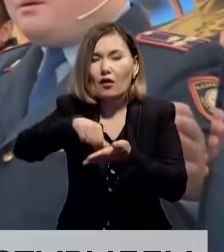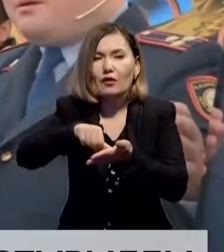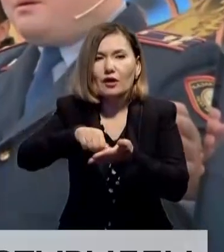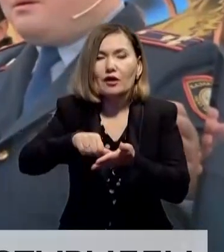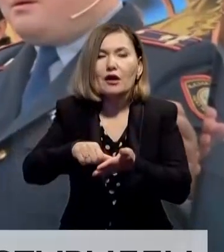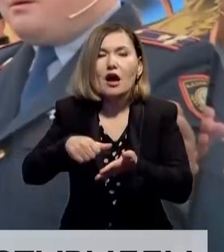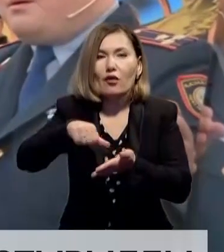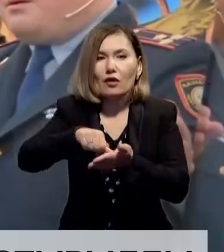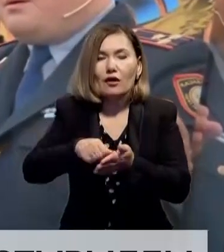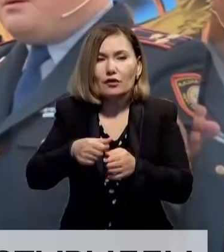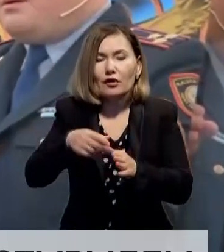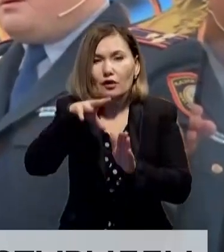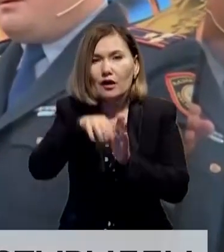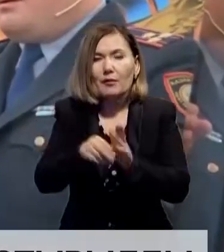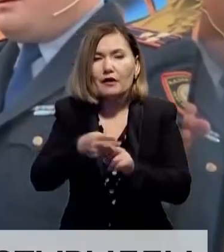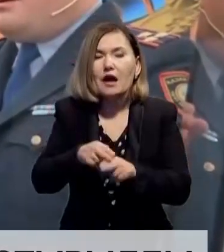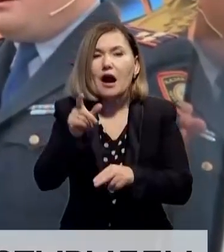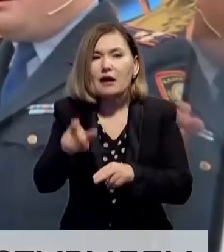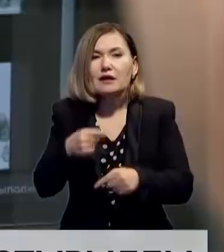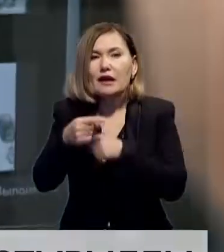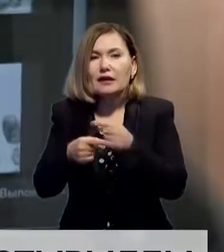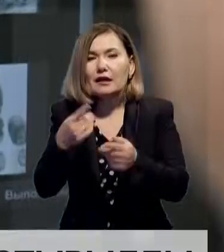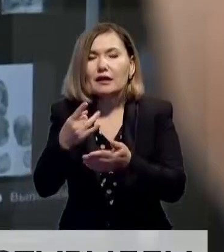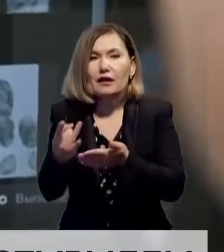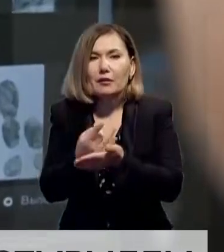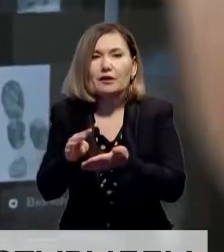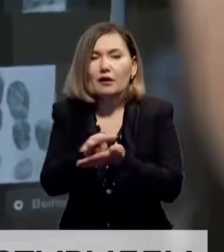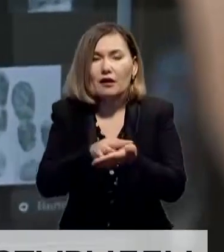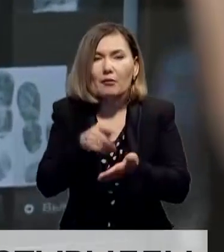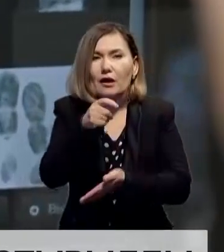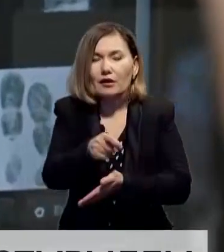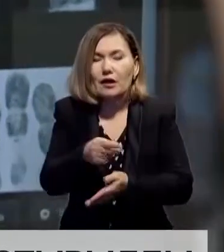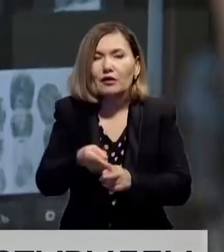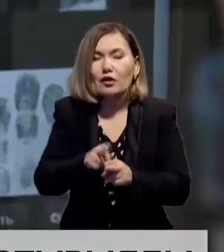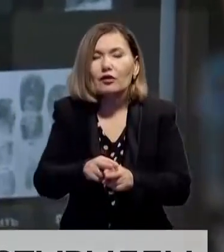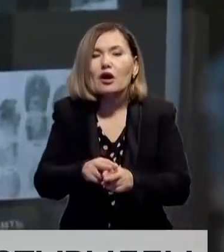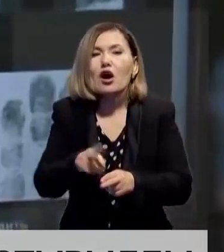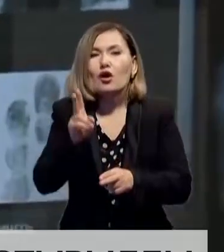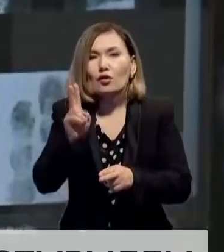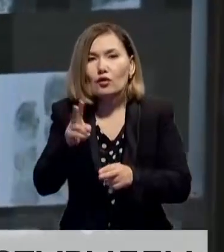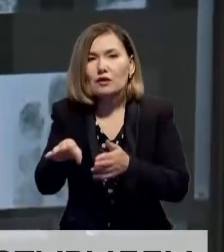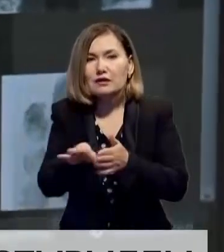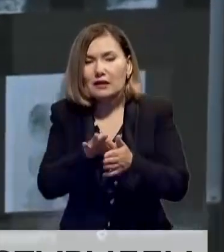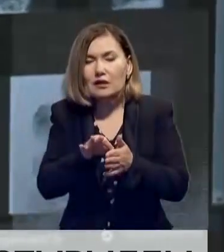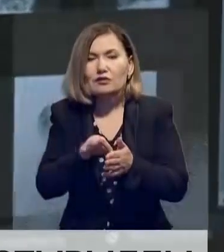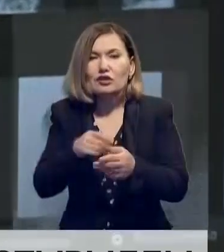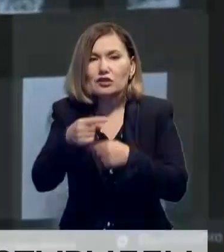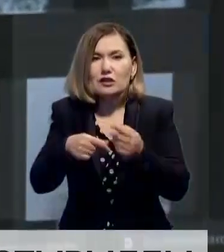саусақ ізі енгізіледі. Азамат келесі рет өтінім жасағанда оның кім екені саусақ ізі арқылы анықталады.